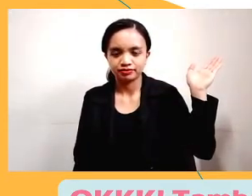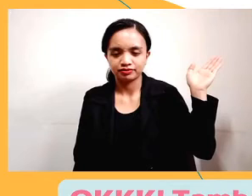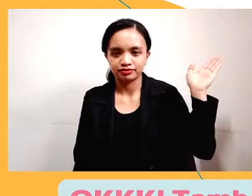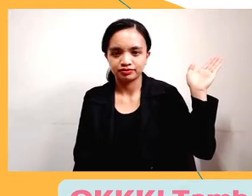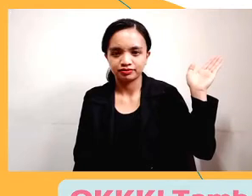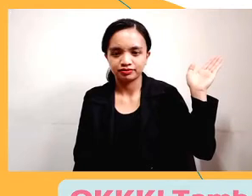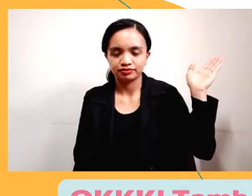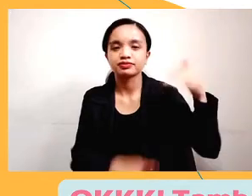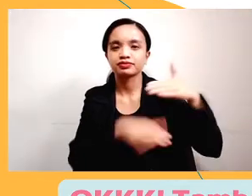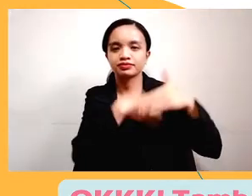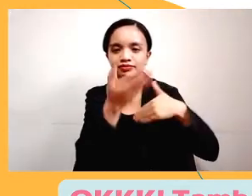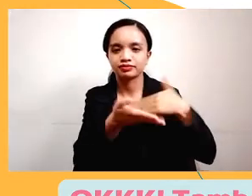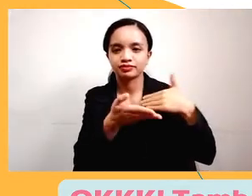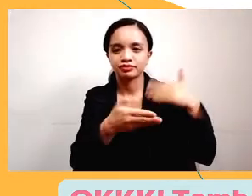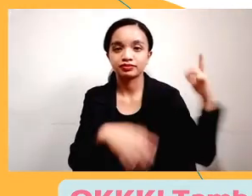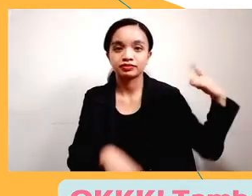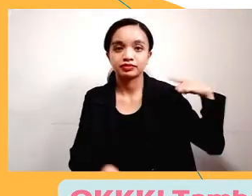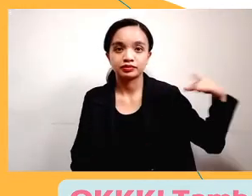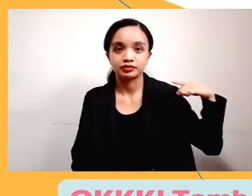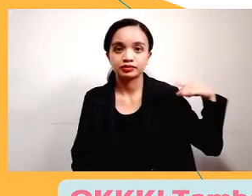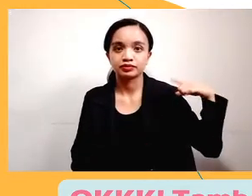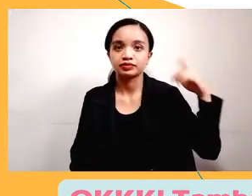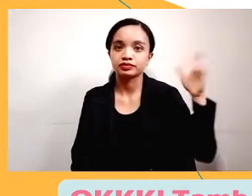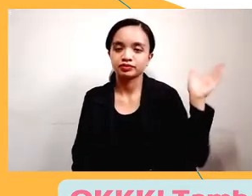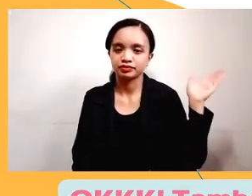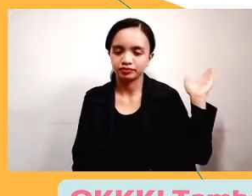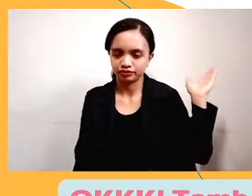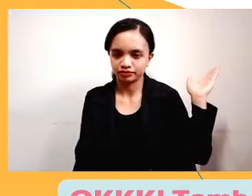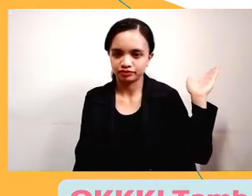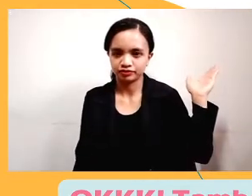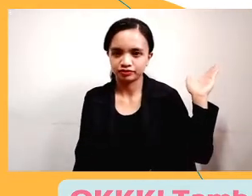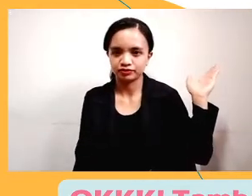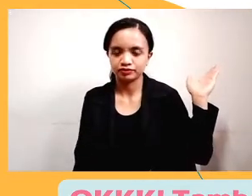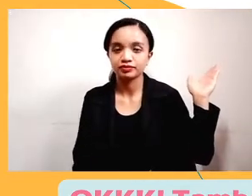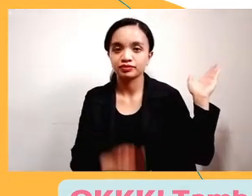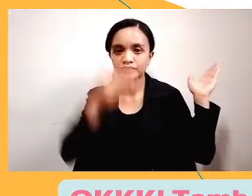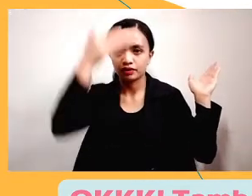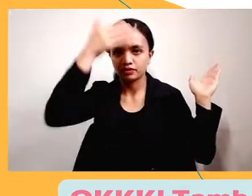And yes. Reverse. Pakarap naman.